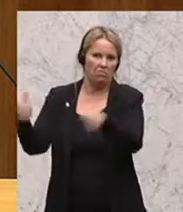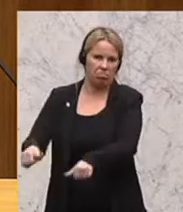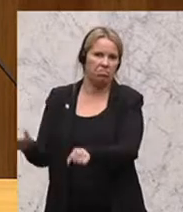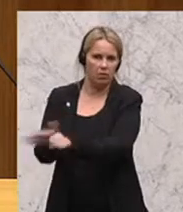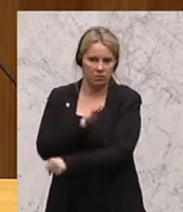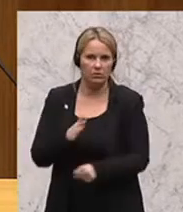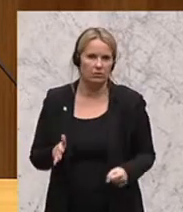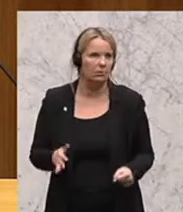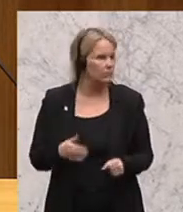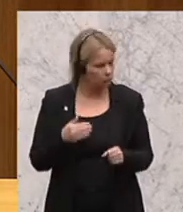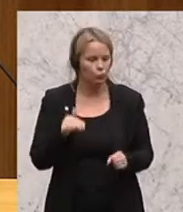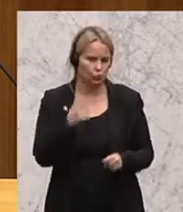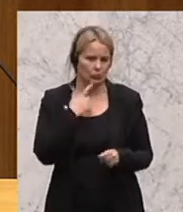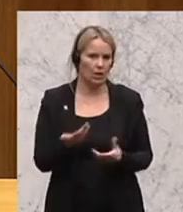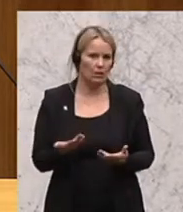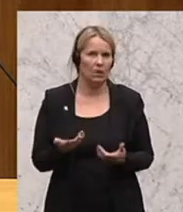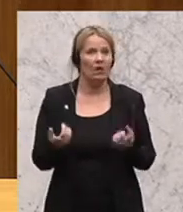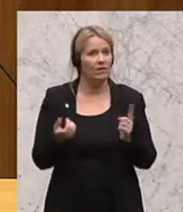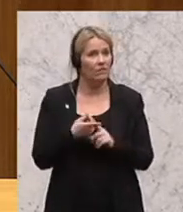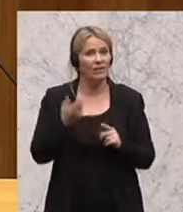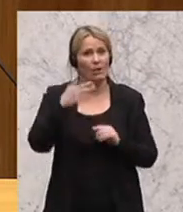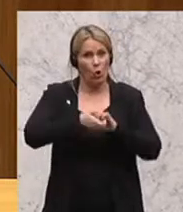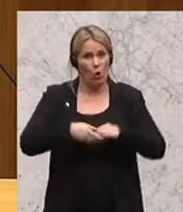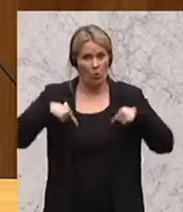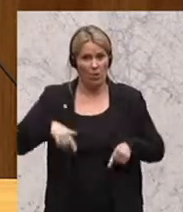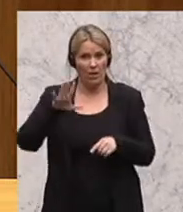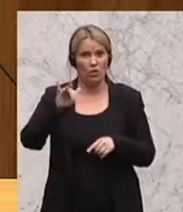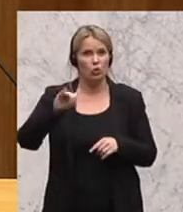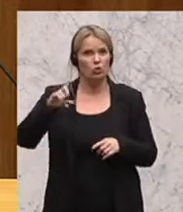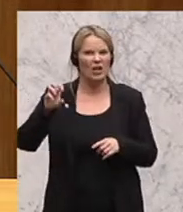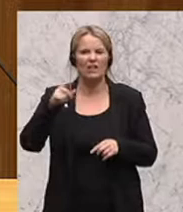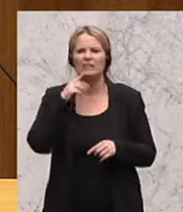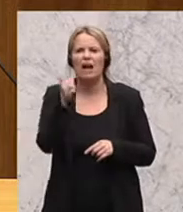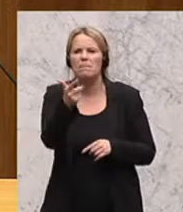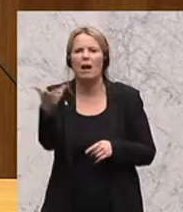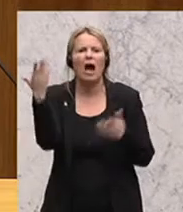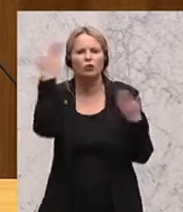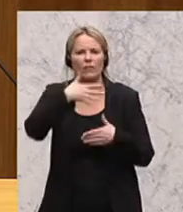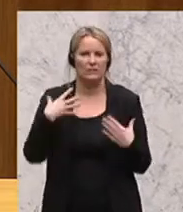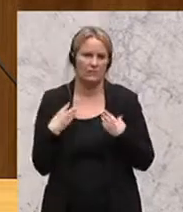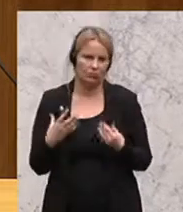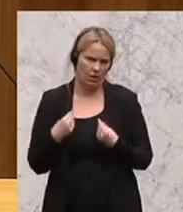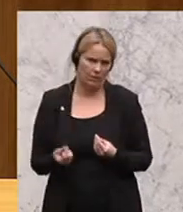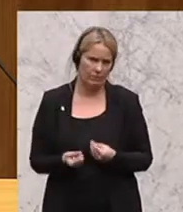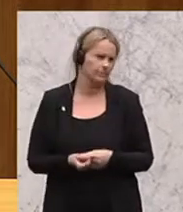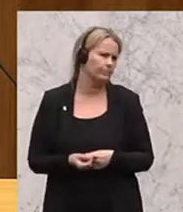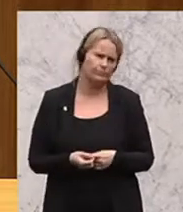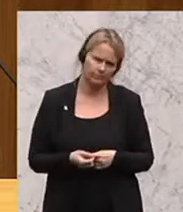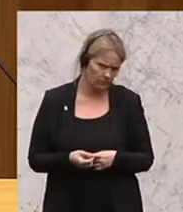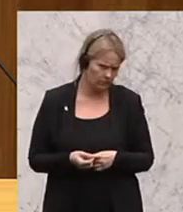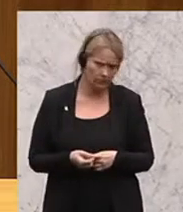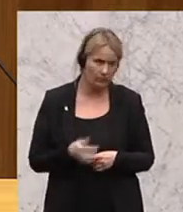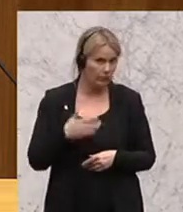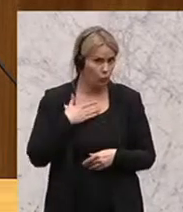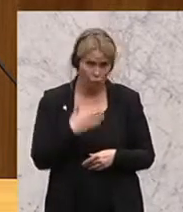hier kann ich schon auch sagen, wenn der Clubobmann Schieder von ein paar schwarzen Schafen spricht, also ist es jetzt